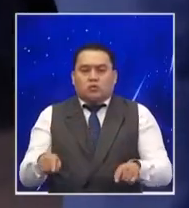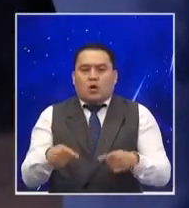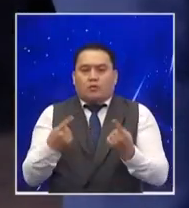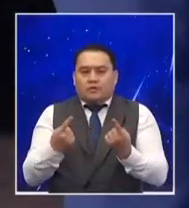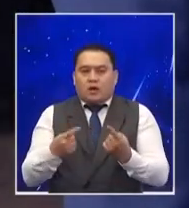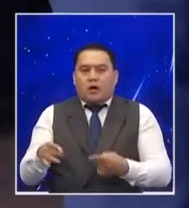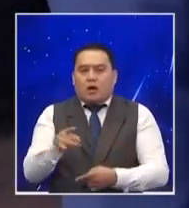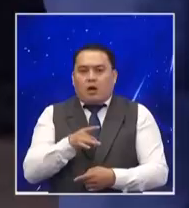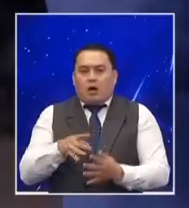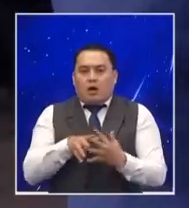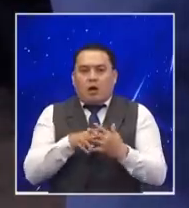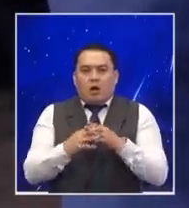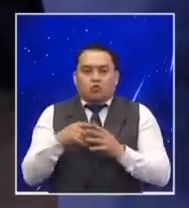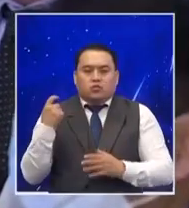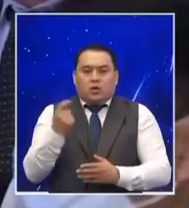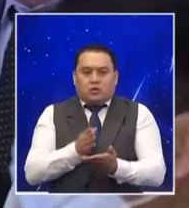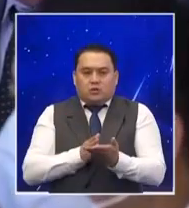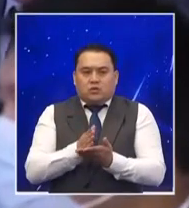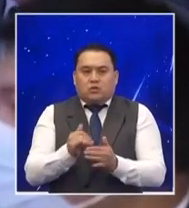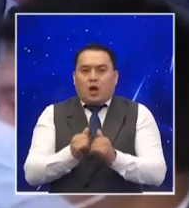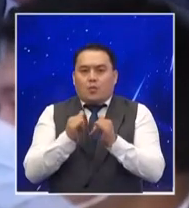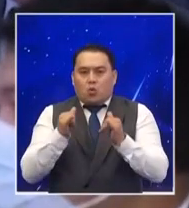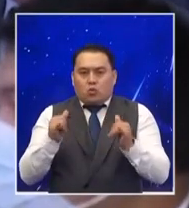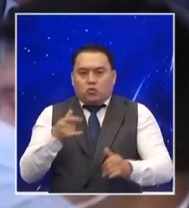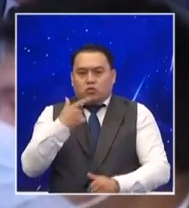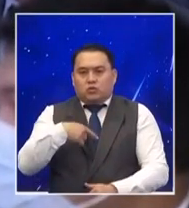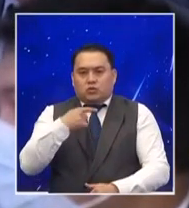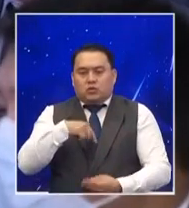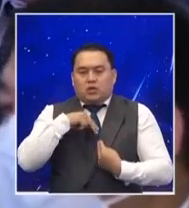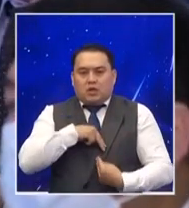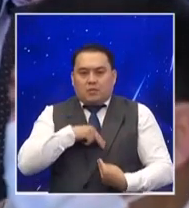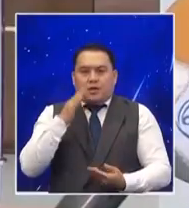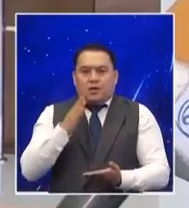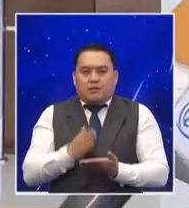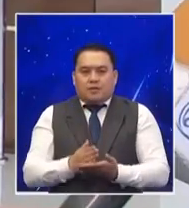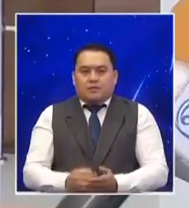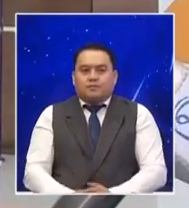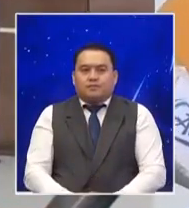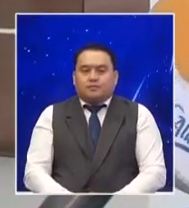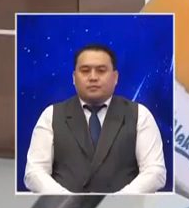Жалпы аймақтың ауыл шаруашылық саласының ілгерілеуіне өзіндік еңбегі сіңген азамат.